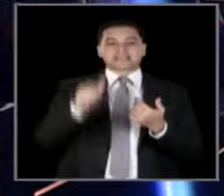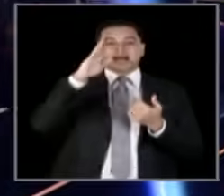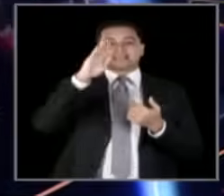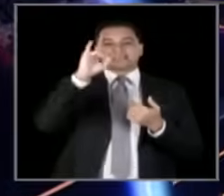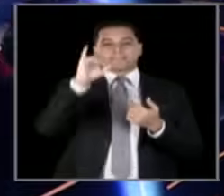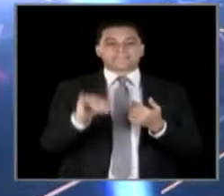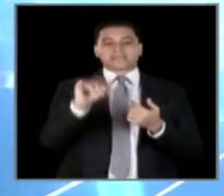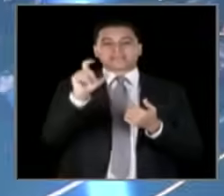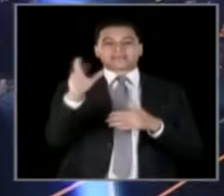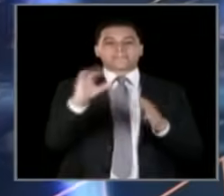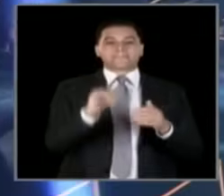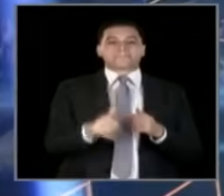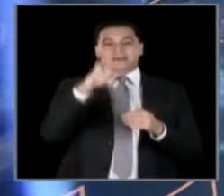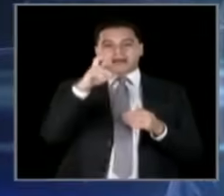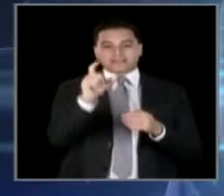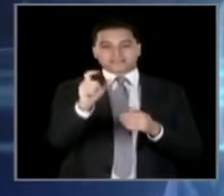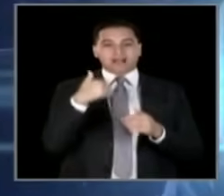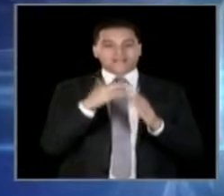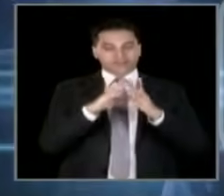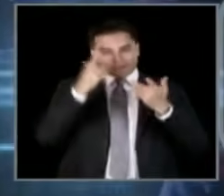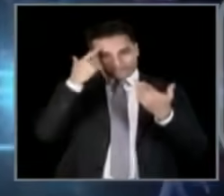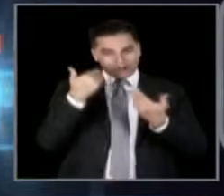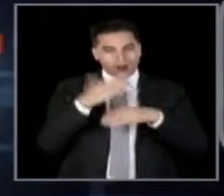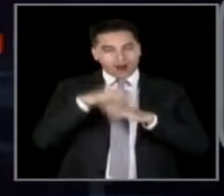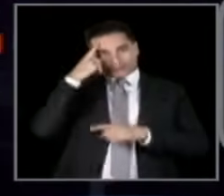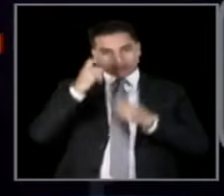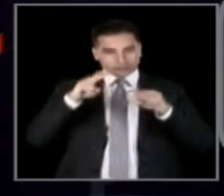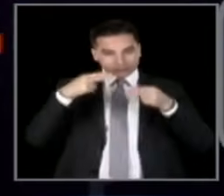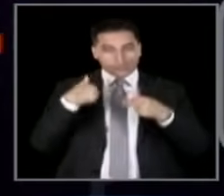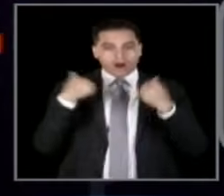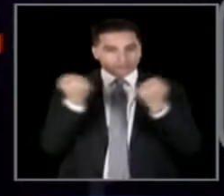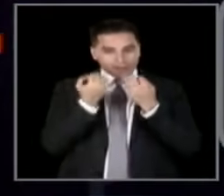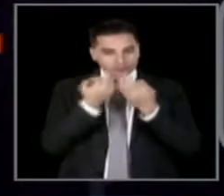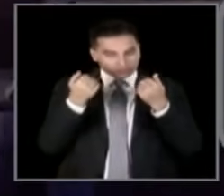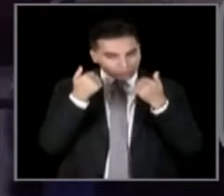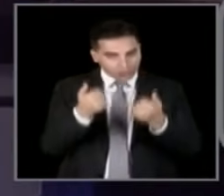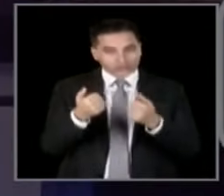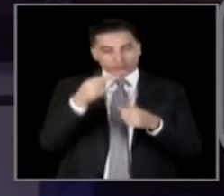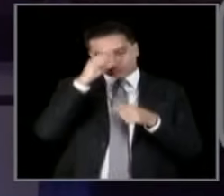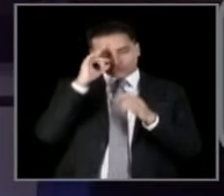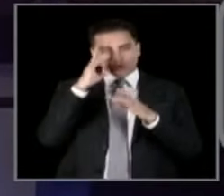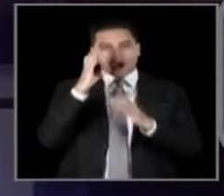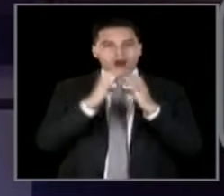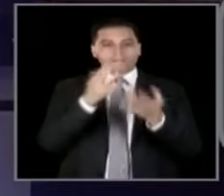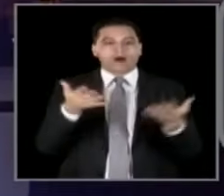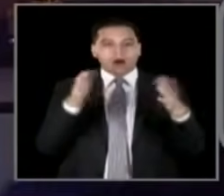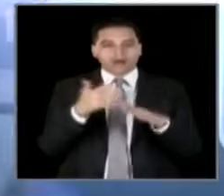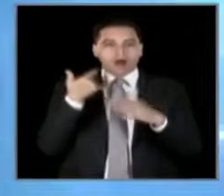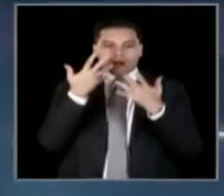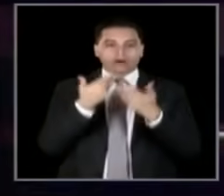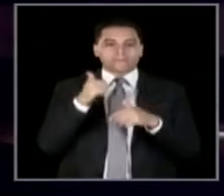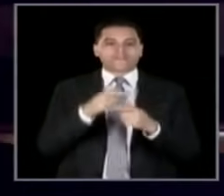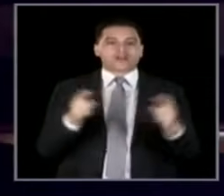مازن. هيجي معتمد عليا النهاردة في فقرة تحت الضغط، وأنا اتدربت عليها كويس جدا وإن شاء الله هجيب أكبر عدد من النقاط في الماتش